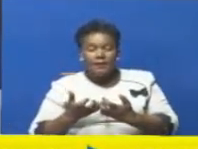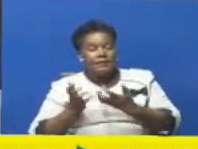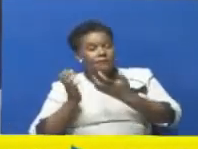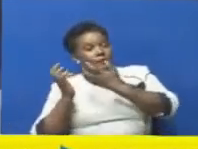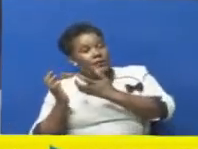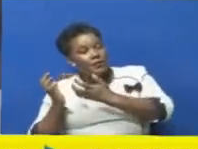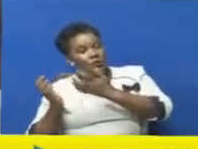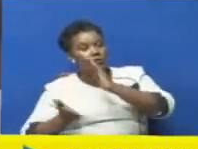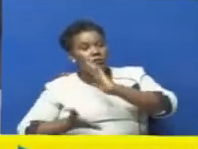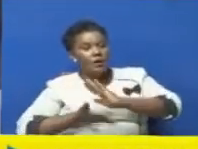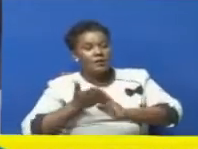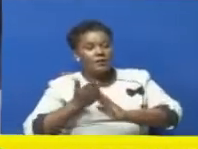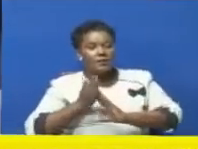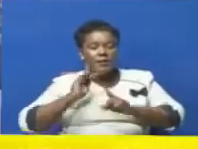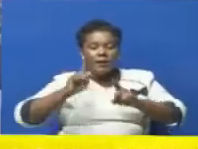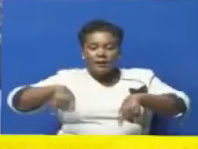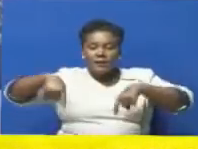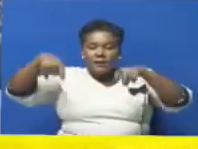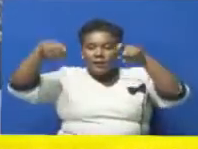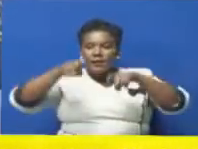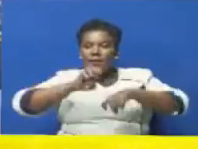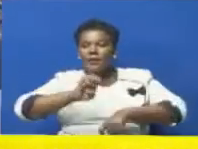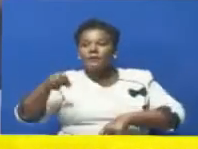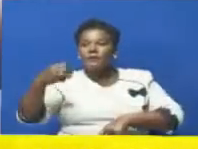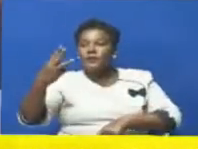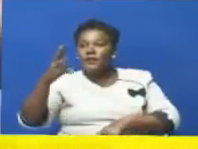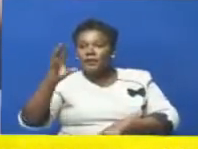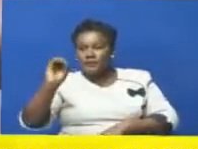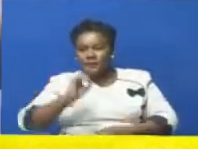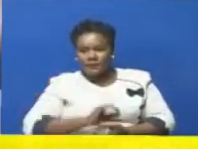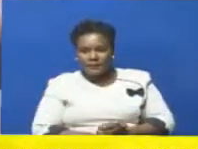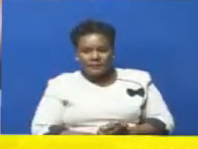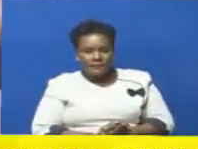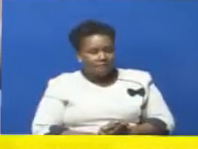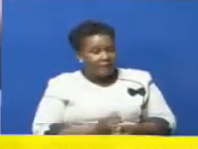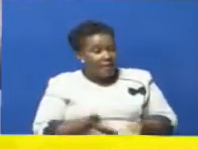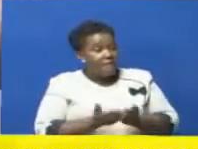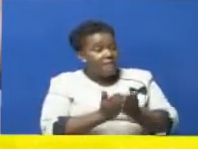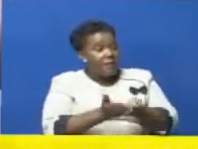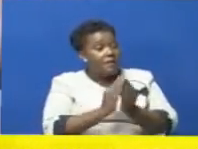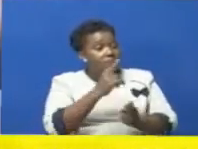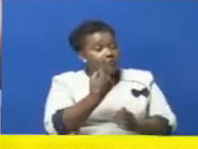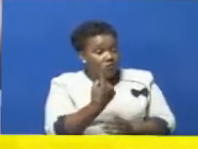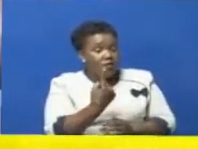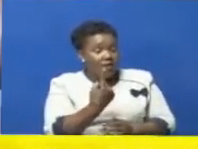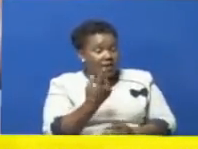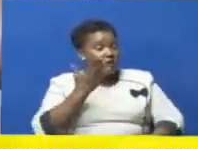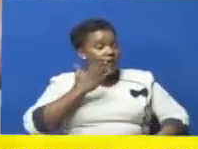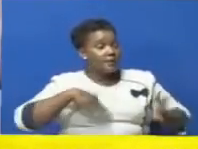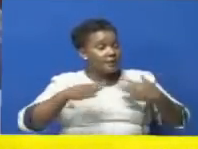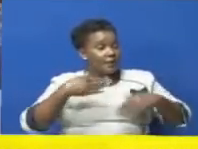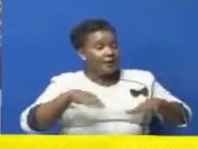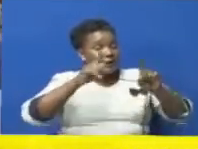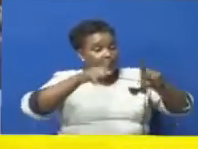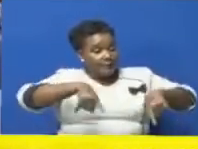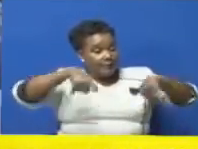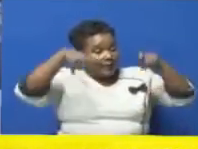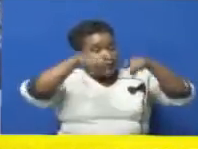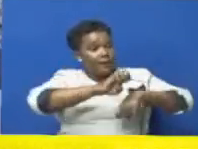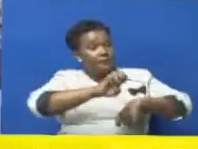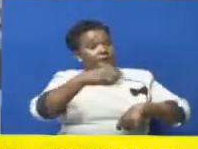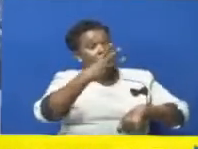tani 1030. Meli moja kubwa ikija hapa inataka ibebe kuanzia tani 30,000. Hatujafika